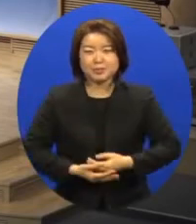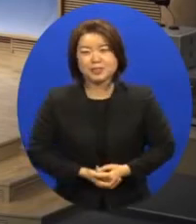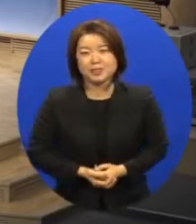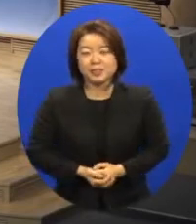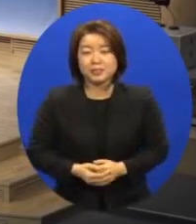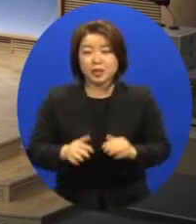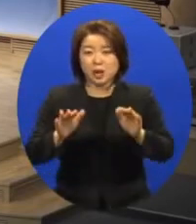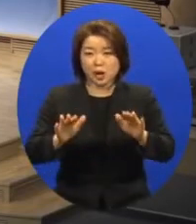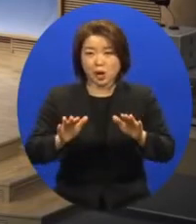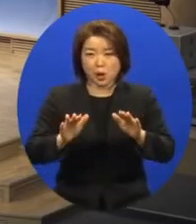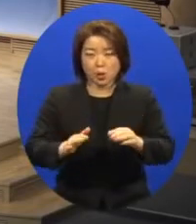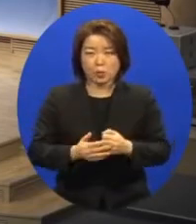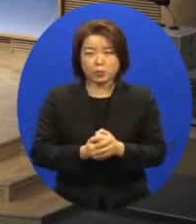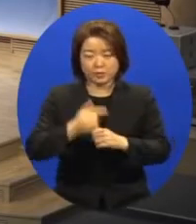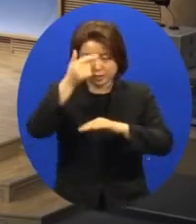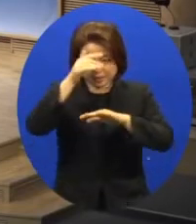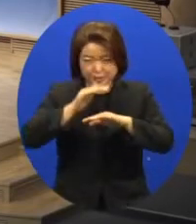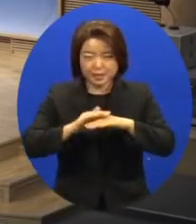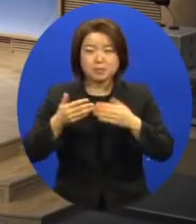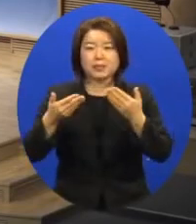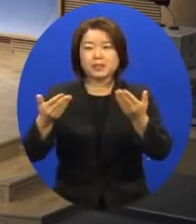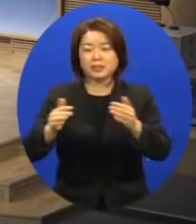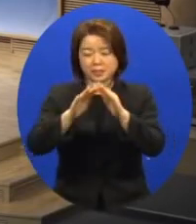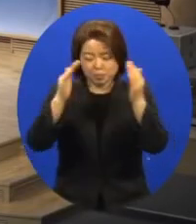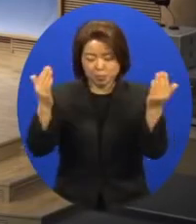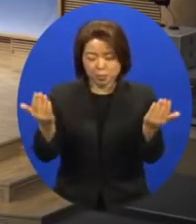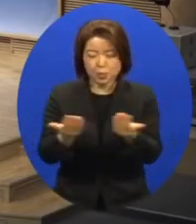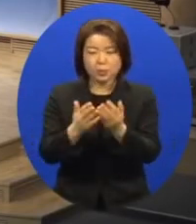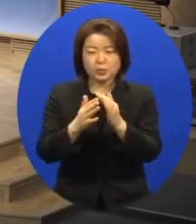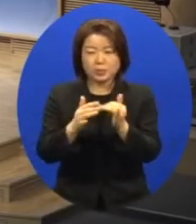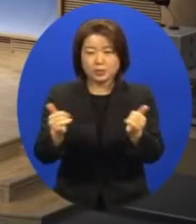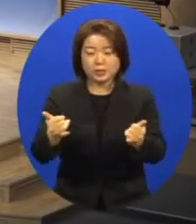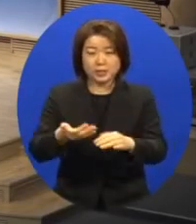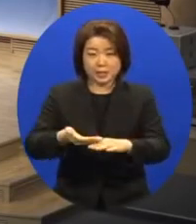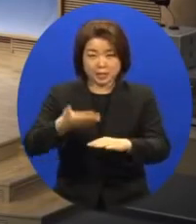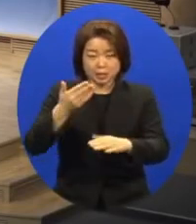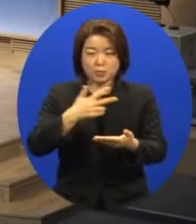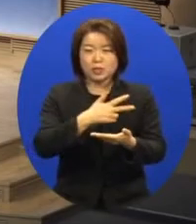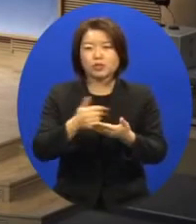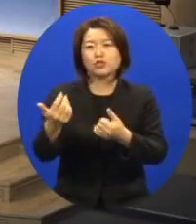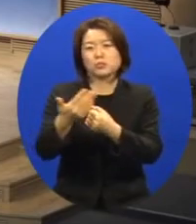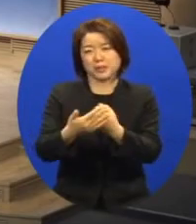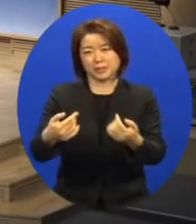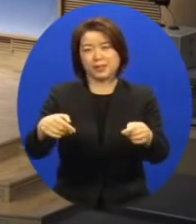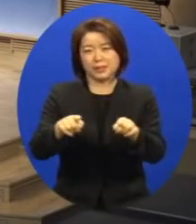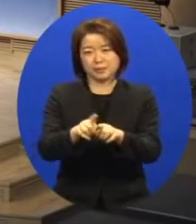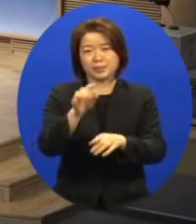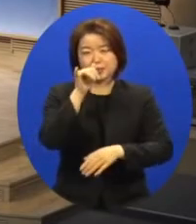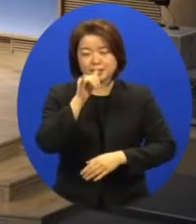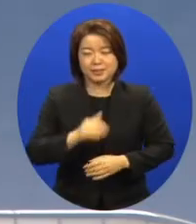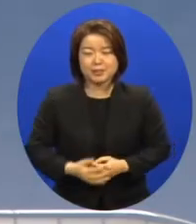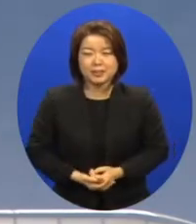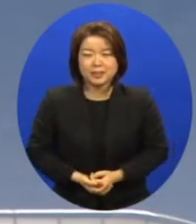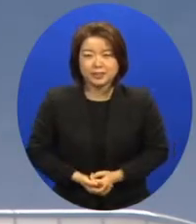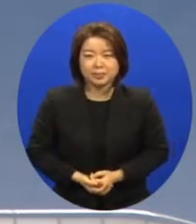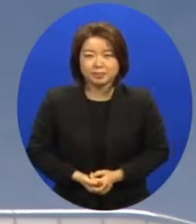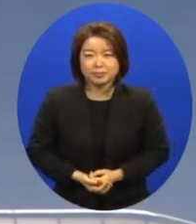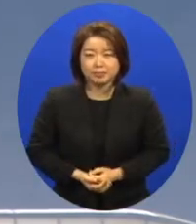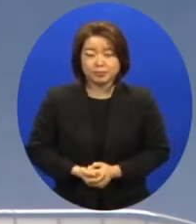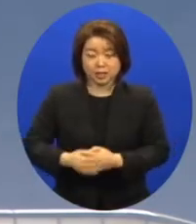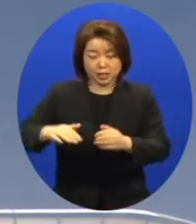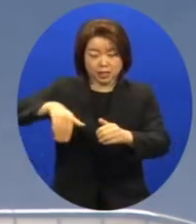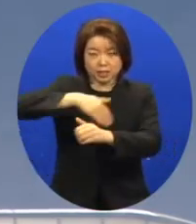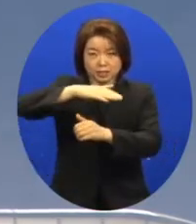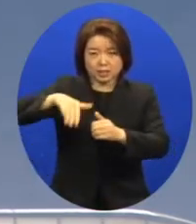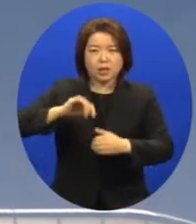오늘도 예배하는 여러분 모두들 위에 죄 내가 함께 하고 계십니다 아 상황은 참